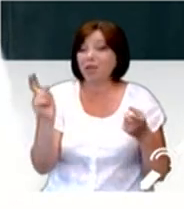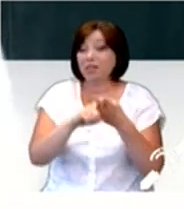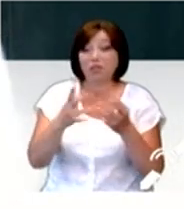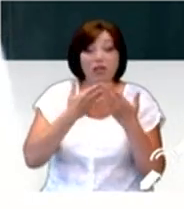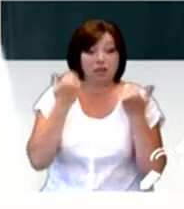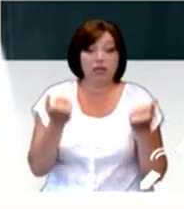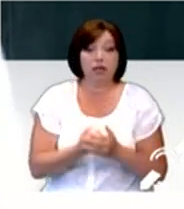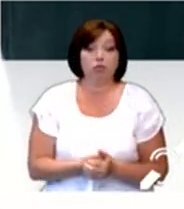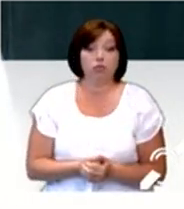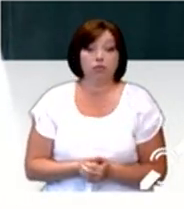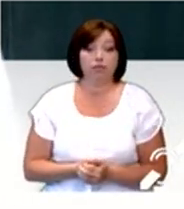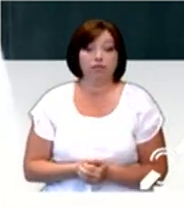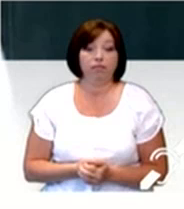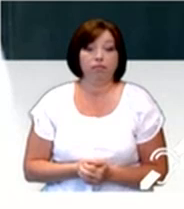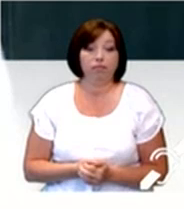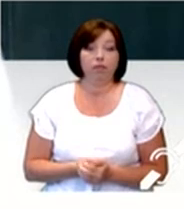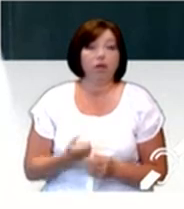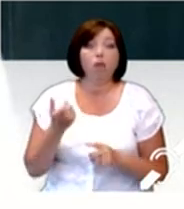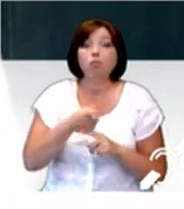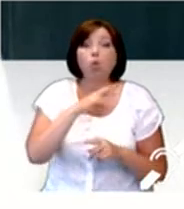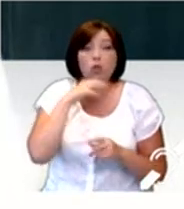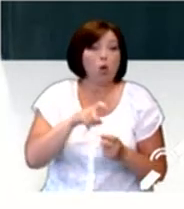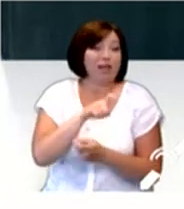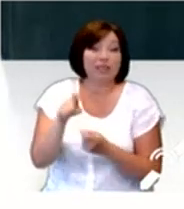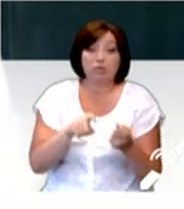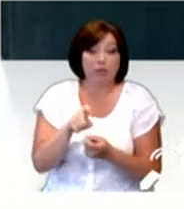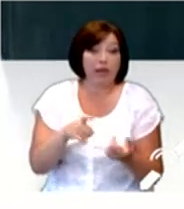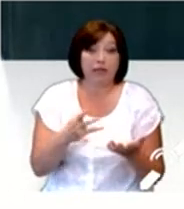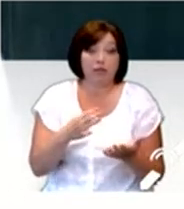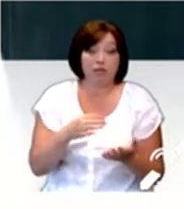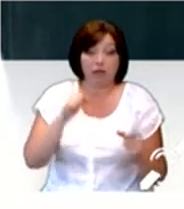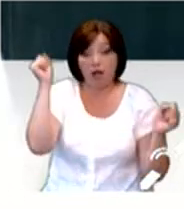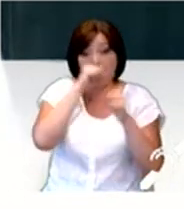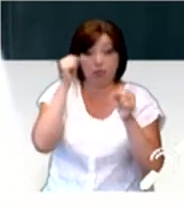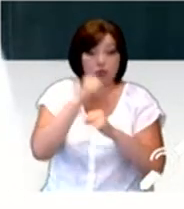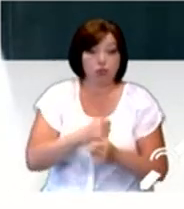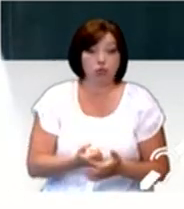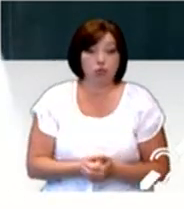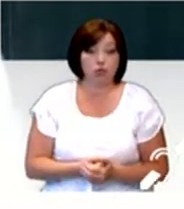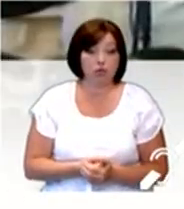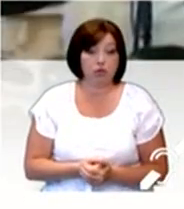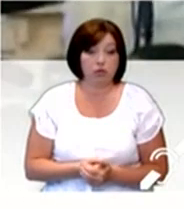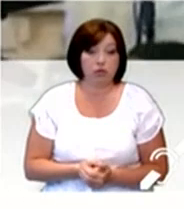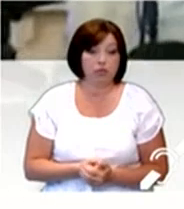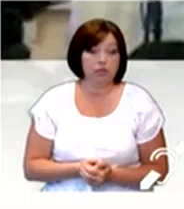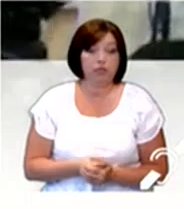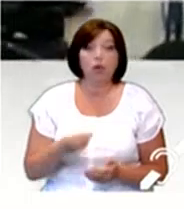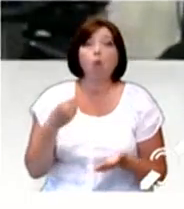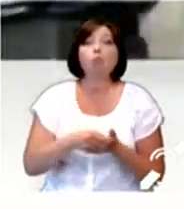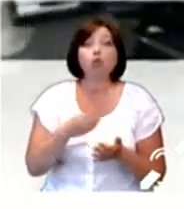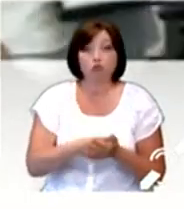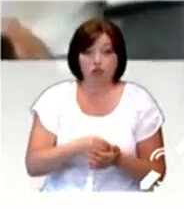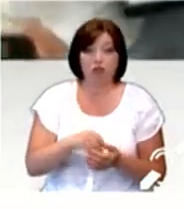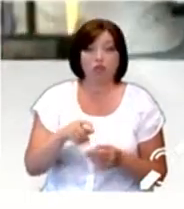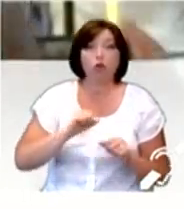unii mai mare dezinformare decât în ultima perioadă nu am întâlnit niciodată bugetul